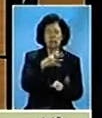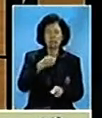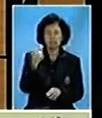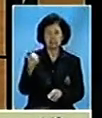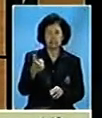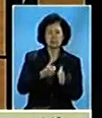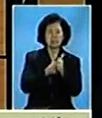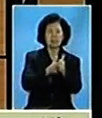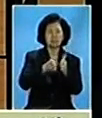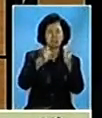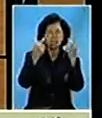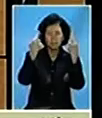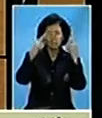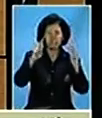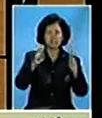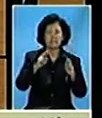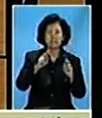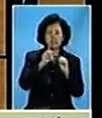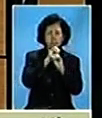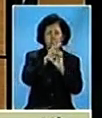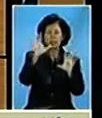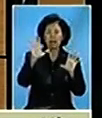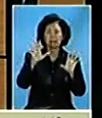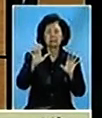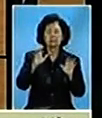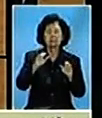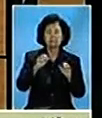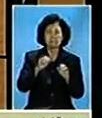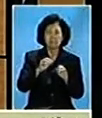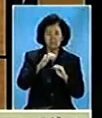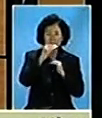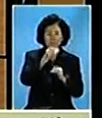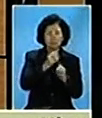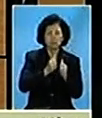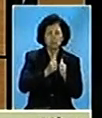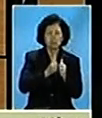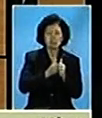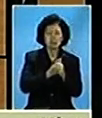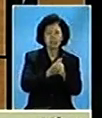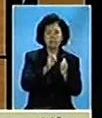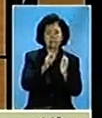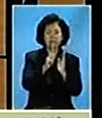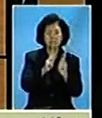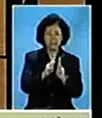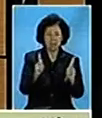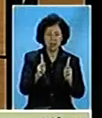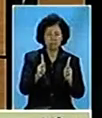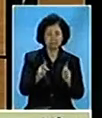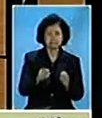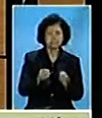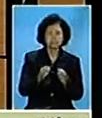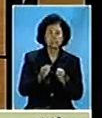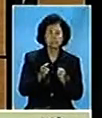นตรีประกาศกำหนดโดยคำแนะนำของคณะกรรมการทั้งนี้กรรมวิธีการแพทย์แผนไทย